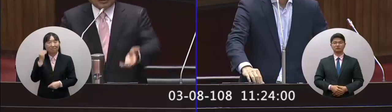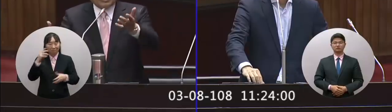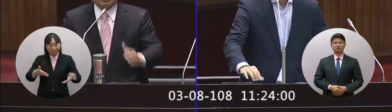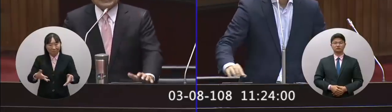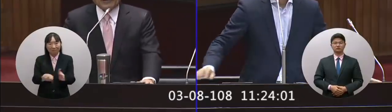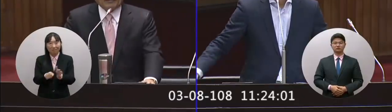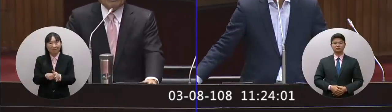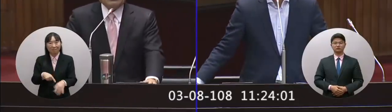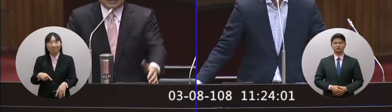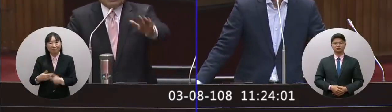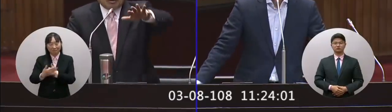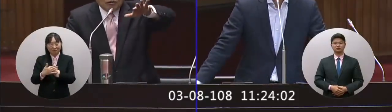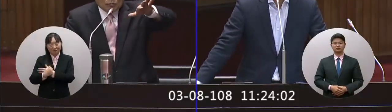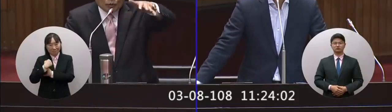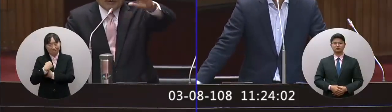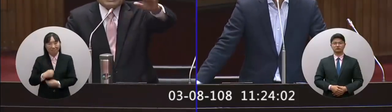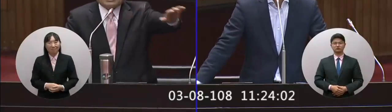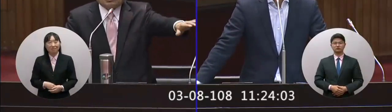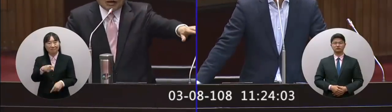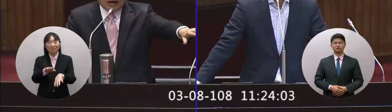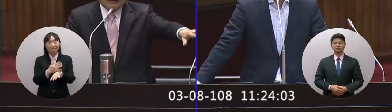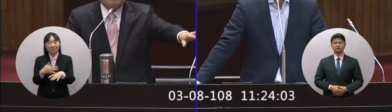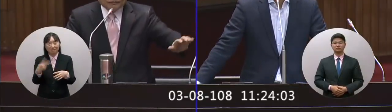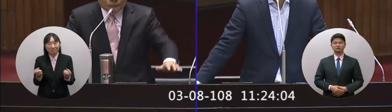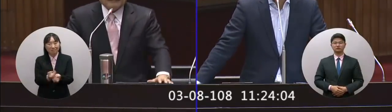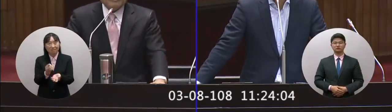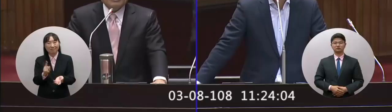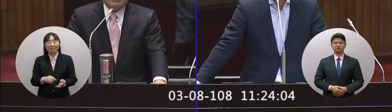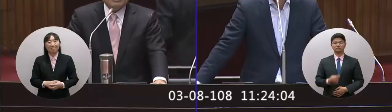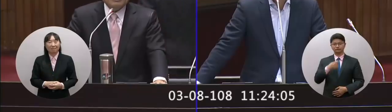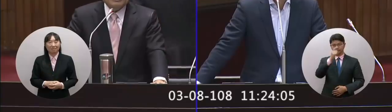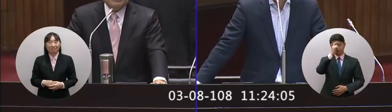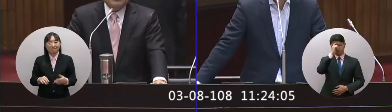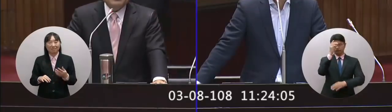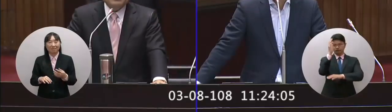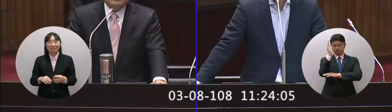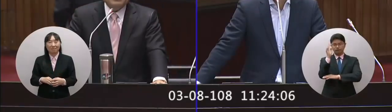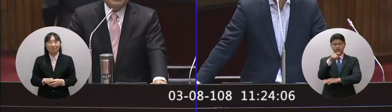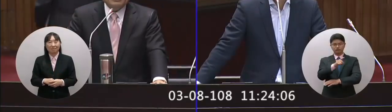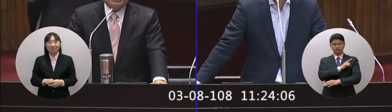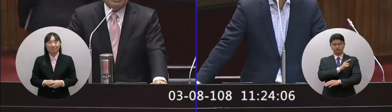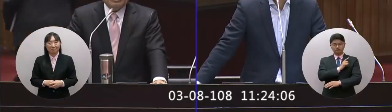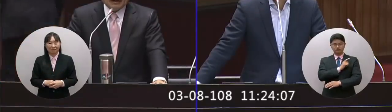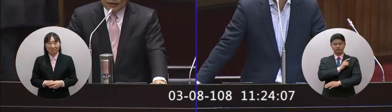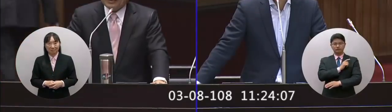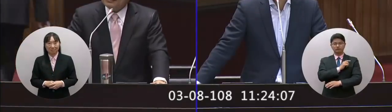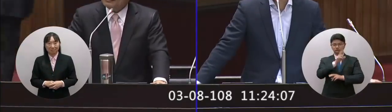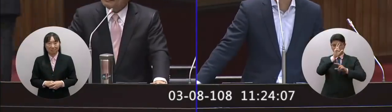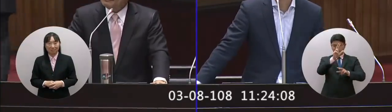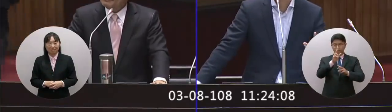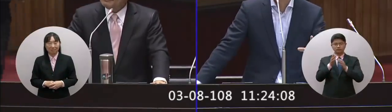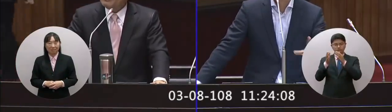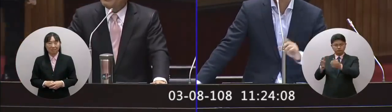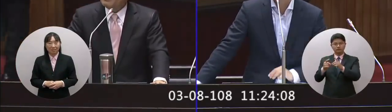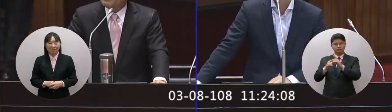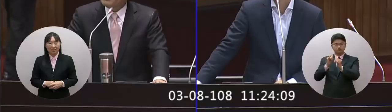时候给我们多加油，这样就不会发生那个状况。 我希望。政府还是要很诚实面对国人啊。接下来